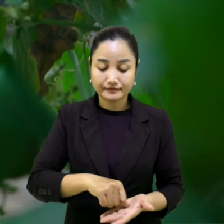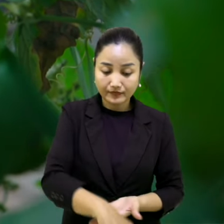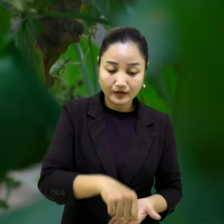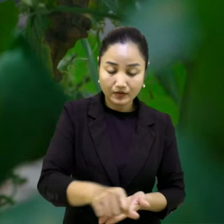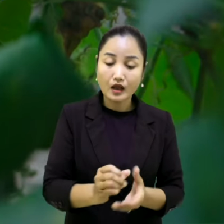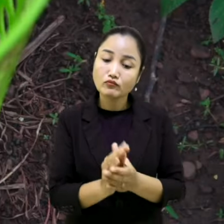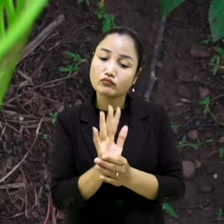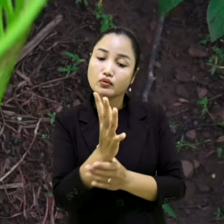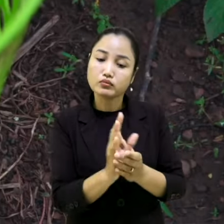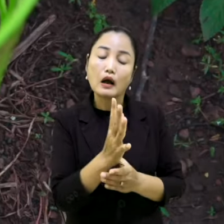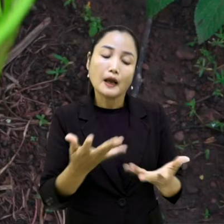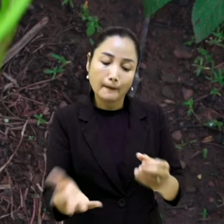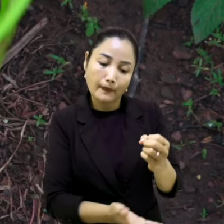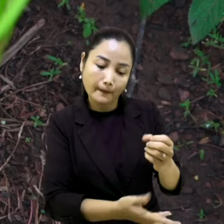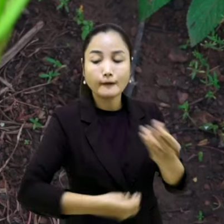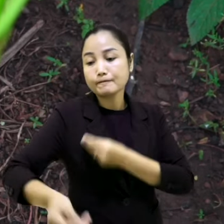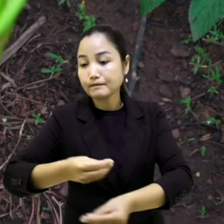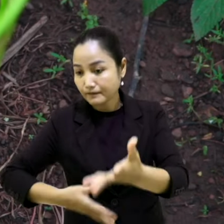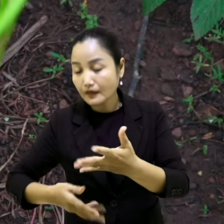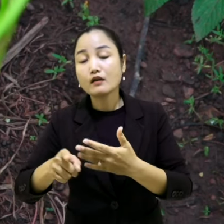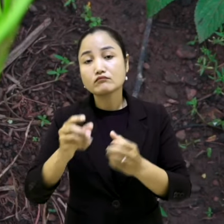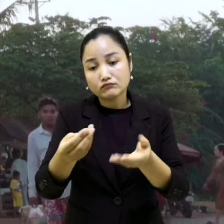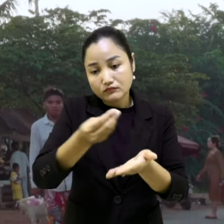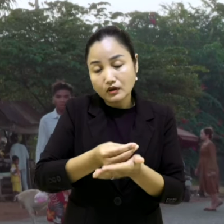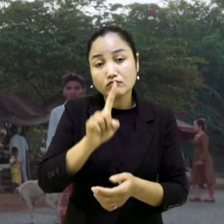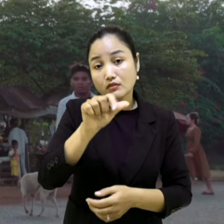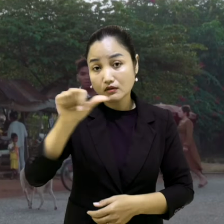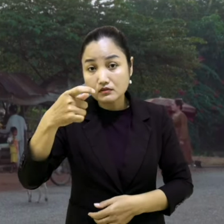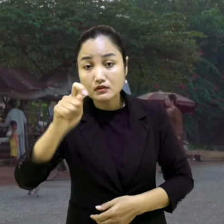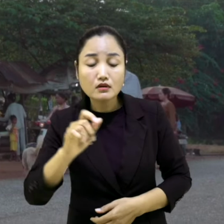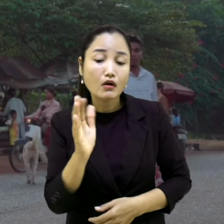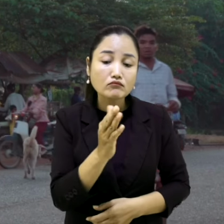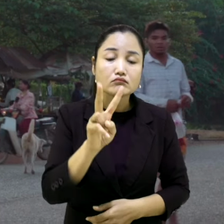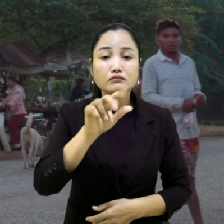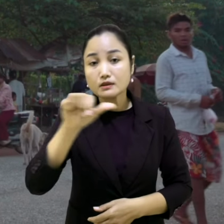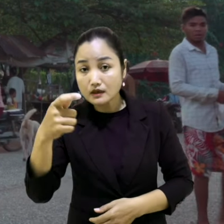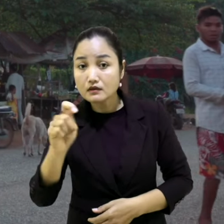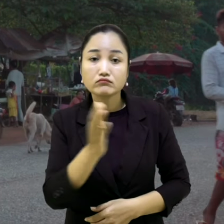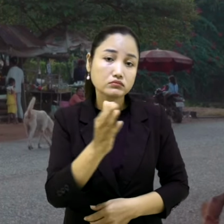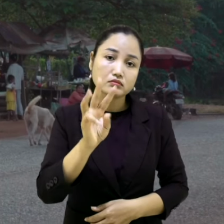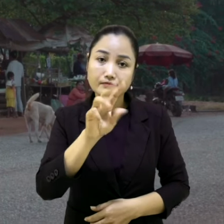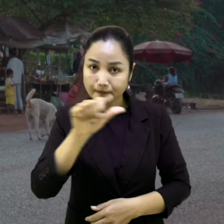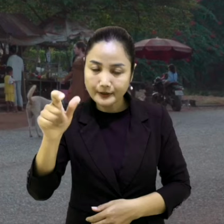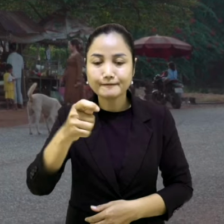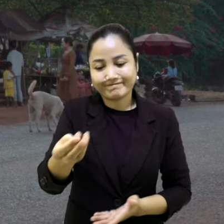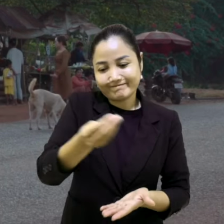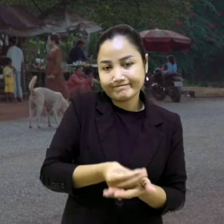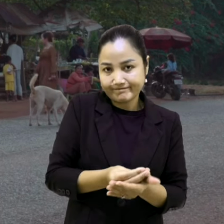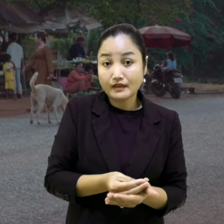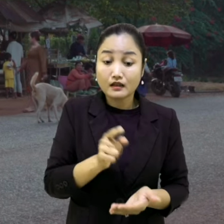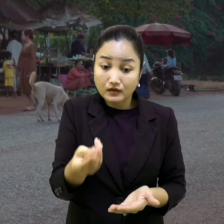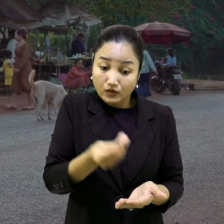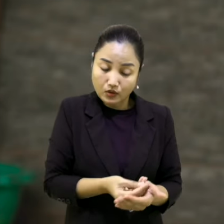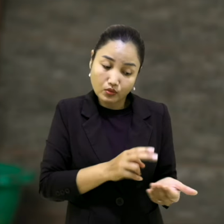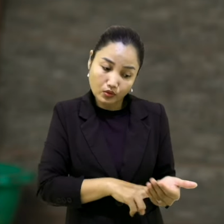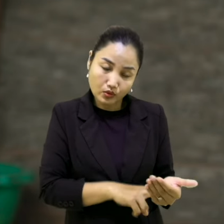đam đau ban phá là coi nhầm vô tật lúa nhầm lụa ban chieng mà mơn từ pi mơn chieng ngày nan đây có ban bảy mơn chieng ban